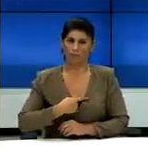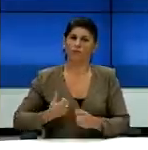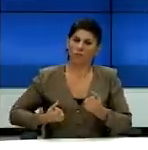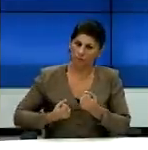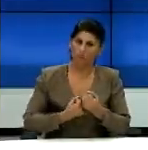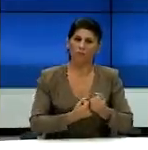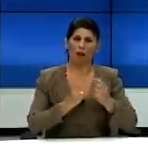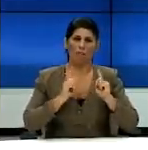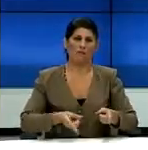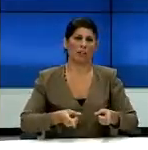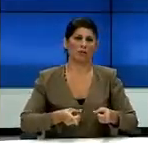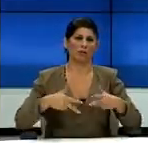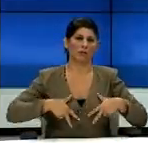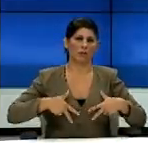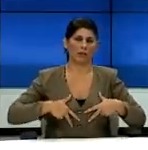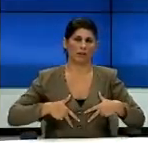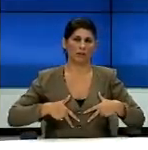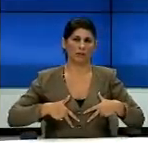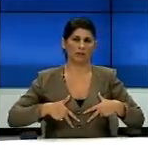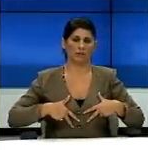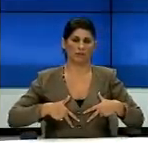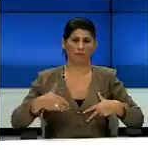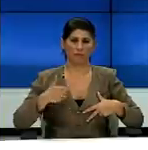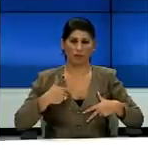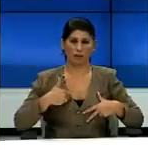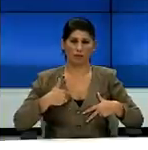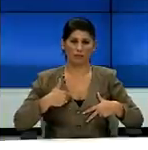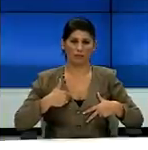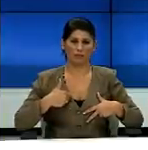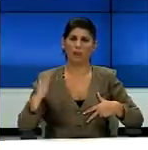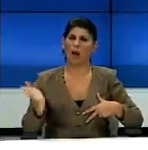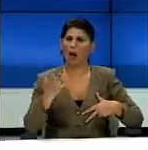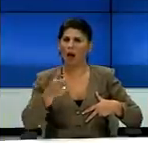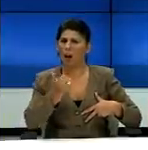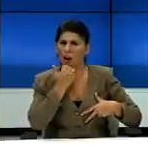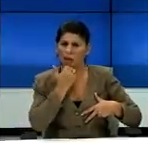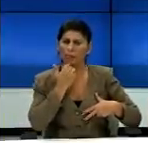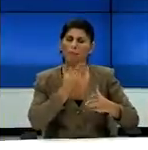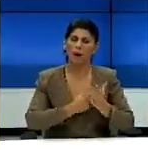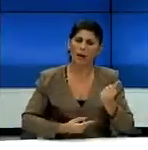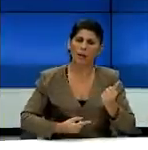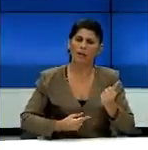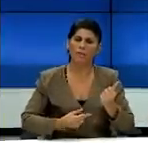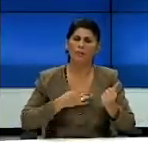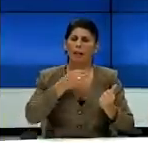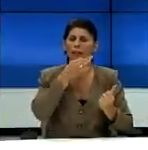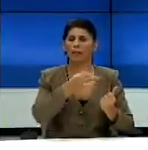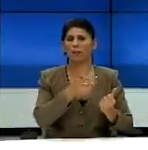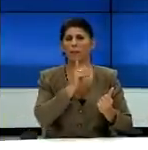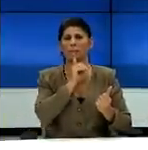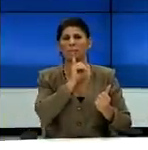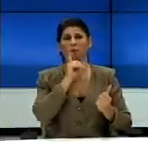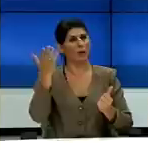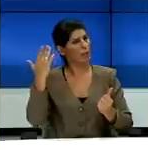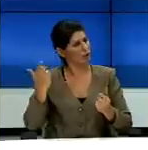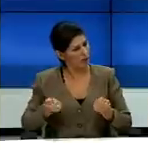στηρίξαμε τις αποφάσεις και κλείσαμε τα μάτια σε όποια λάθη και παραλήψεις και τότε κάνατε. Γιατί και τότε